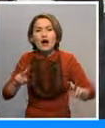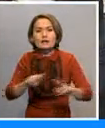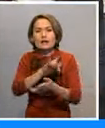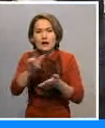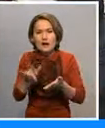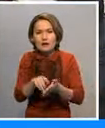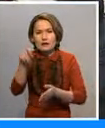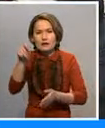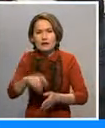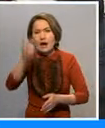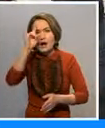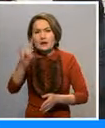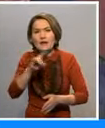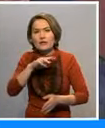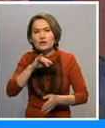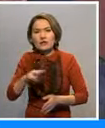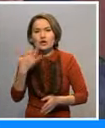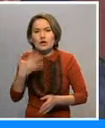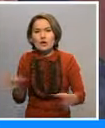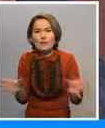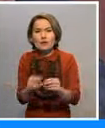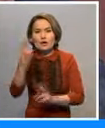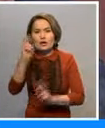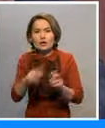сапары. Сондай ақ Қазақстанда Мажарстанмен 50